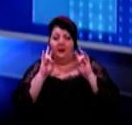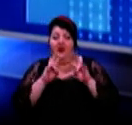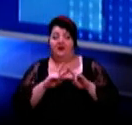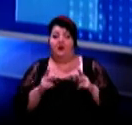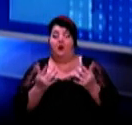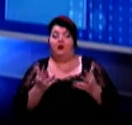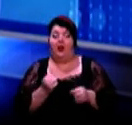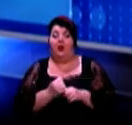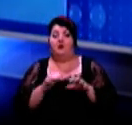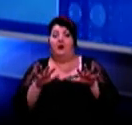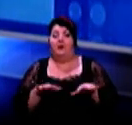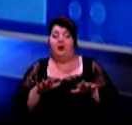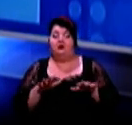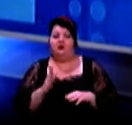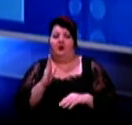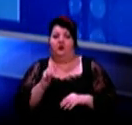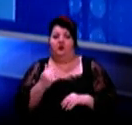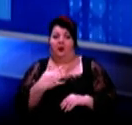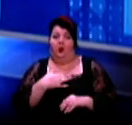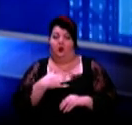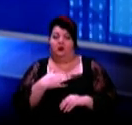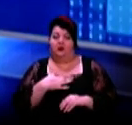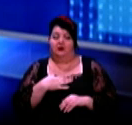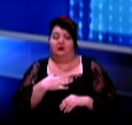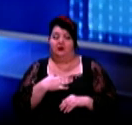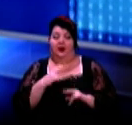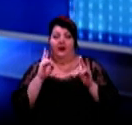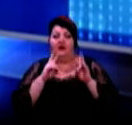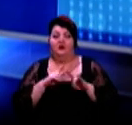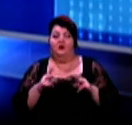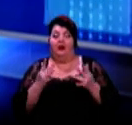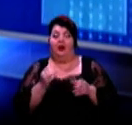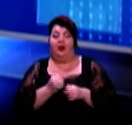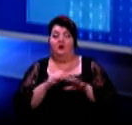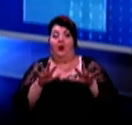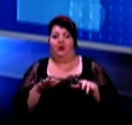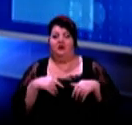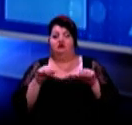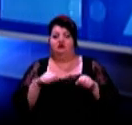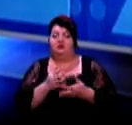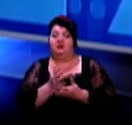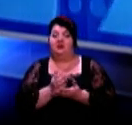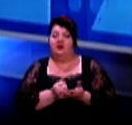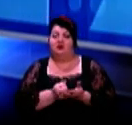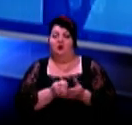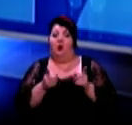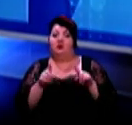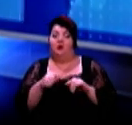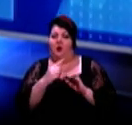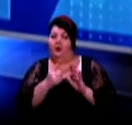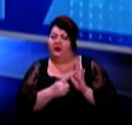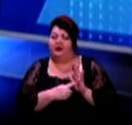робочих місць у нас буде, скажімо так, невідомо, скільки робочих місць ми збережемо. Тому питання